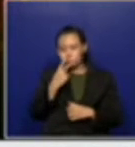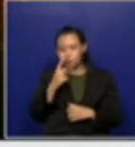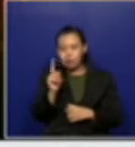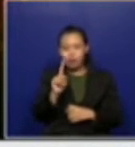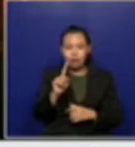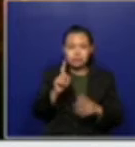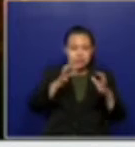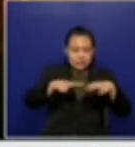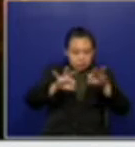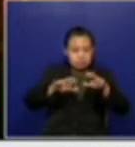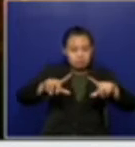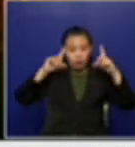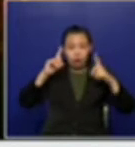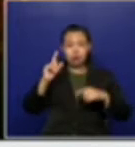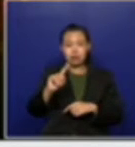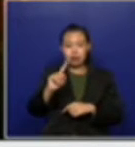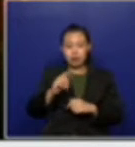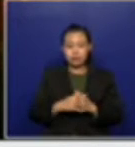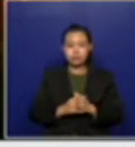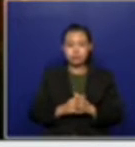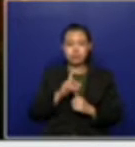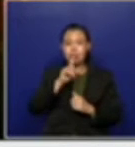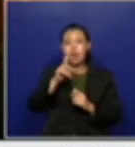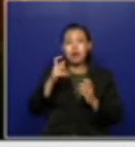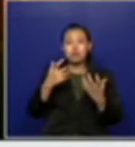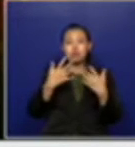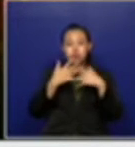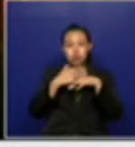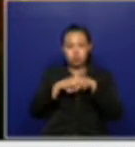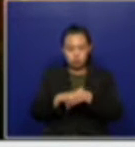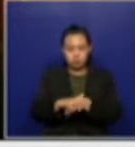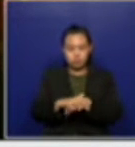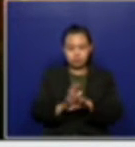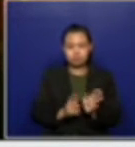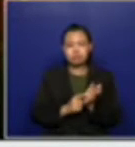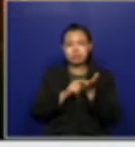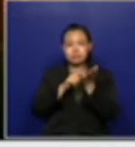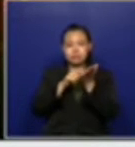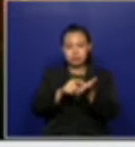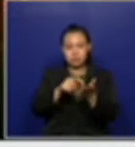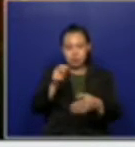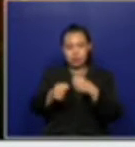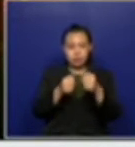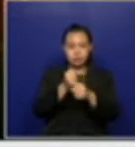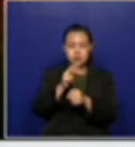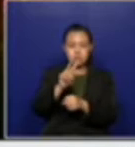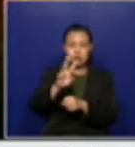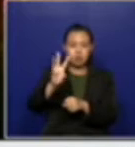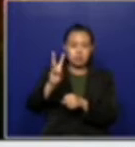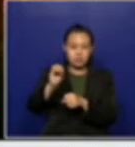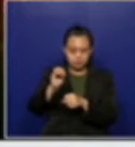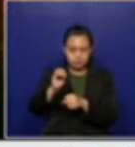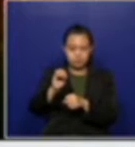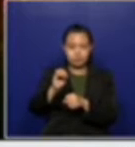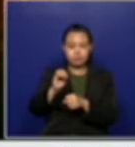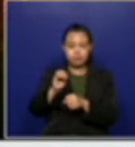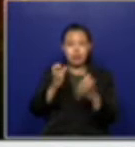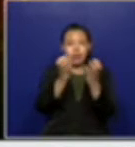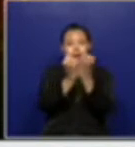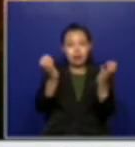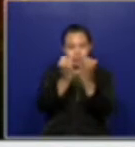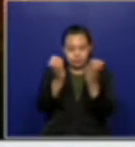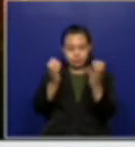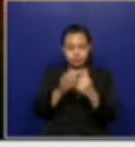คือการเสนอคำถามพ่วงในรัฐธรรมนูญปี2560บอกว่าให้สว.นั้นสามารถเลือกนาย